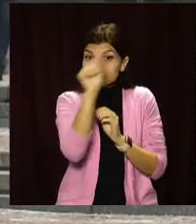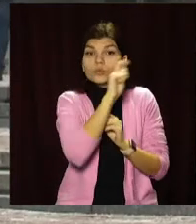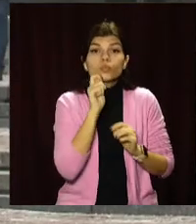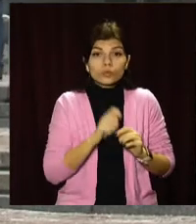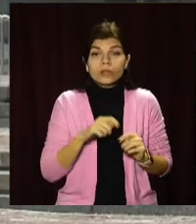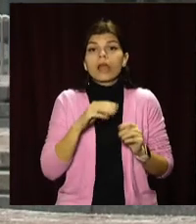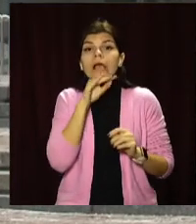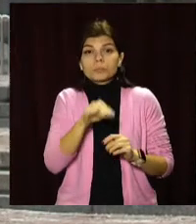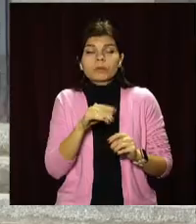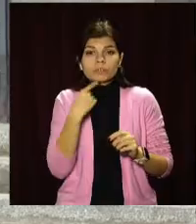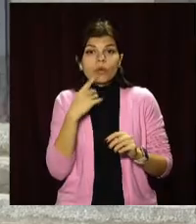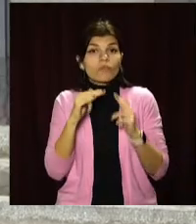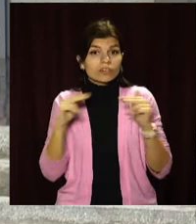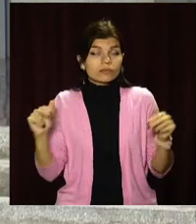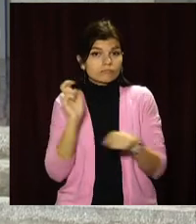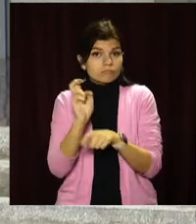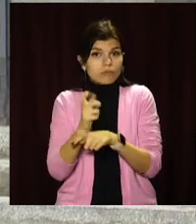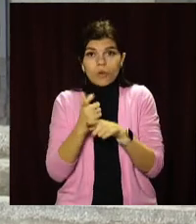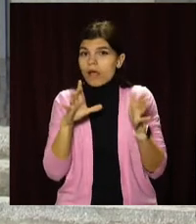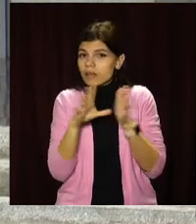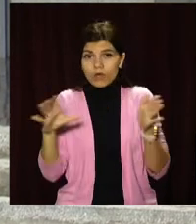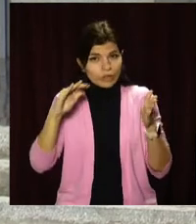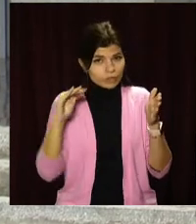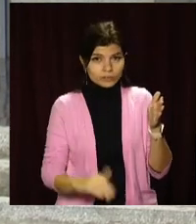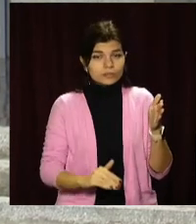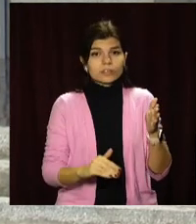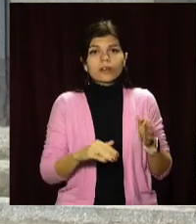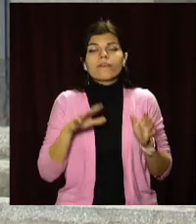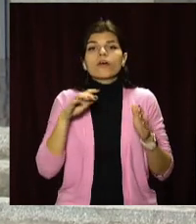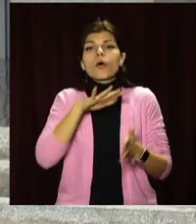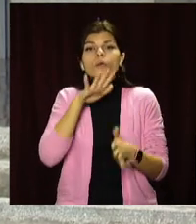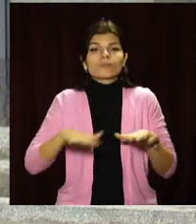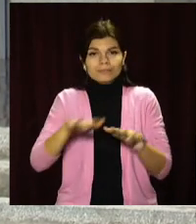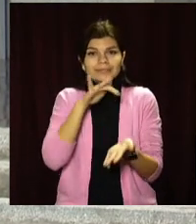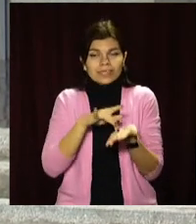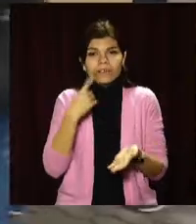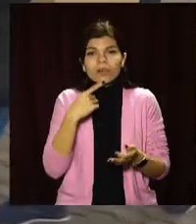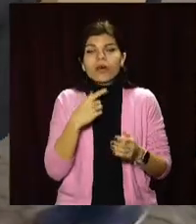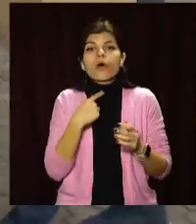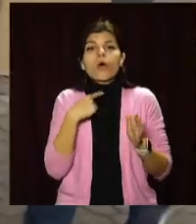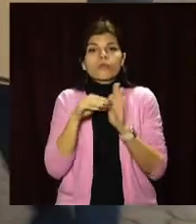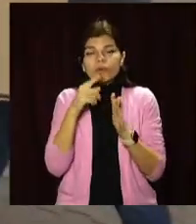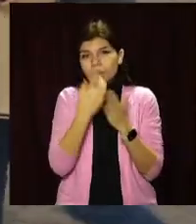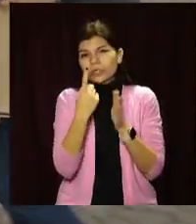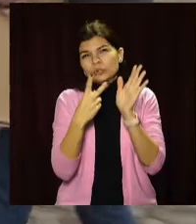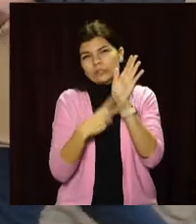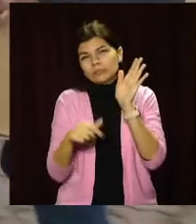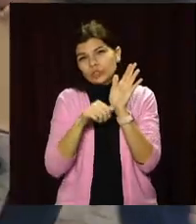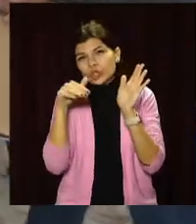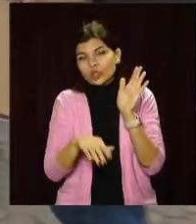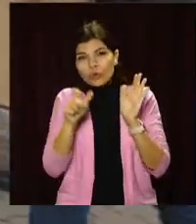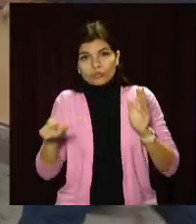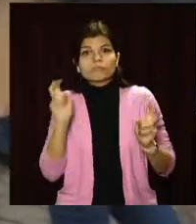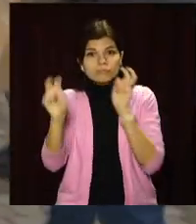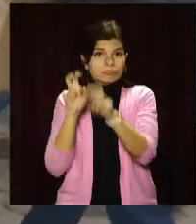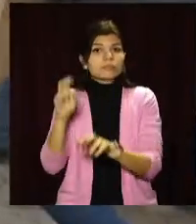Експерти зазначають, у Дніпрі явка була рекордно низькою. В обласному центрі проголосували трохи більше 176 тисяч